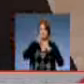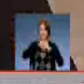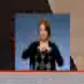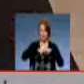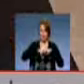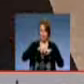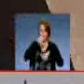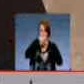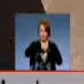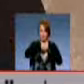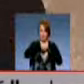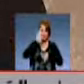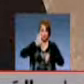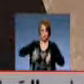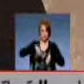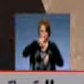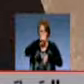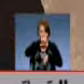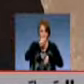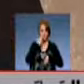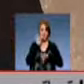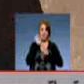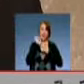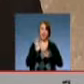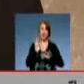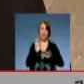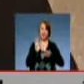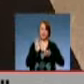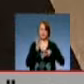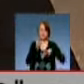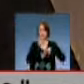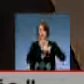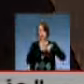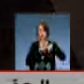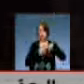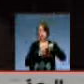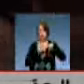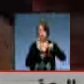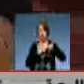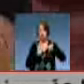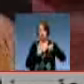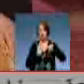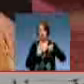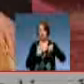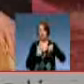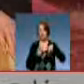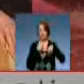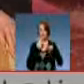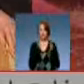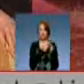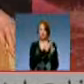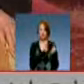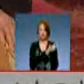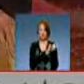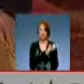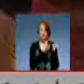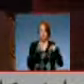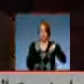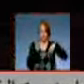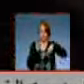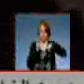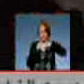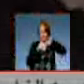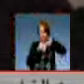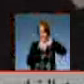خصوصي راح قال لهم دي مش هتنفع لما تقطع رجل الكف بتاعي بتاع رجلي الشمال. الدكتور طلب ان انا اعمل طرف